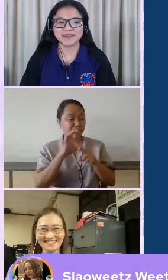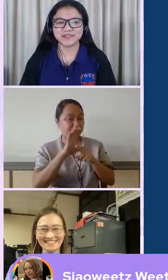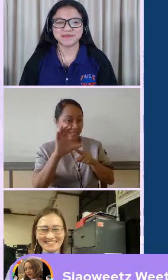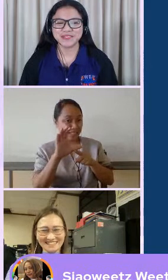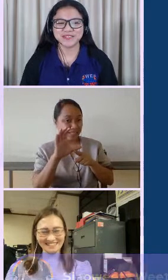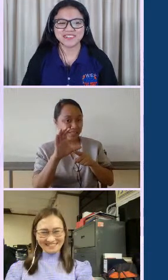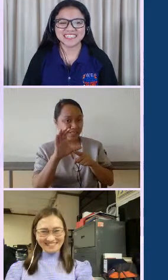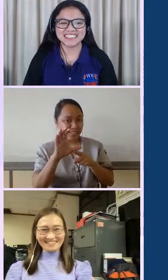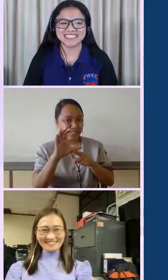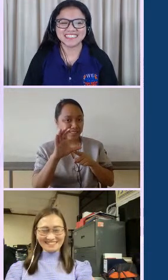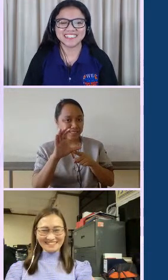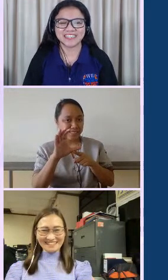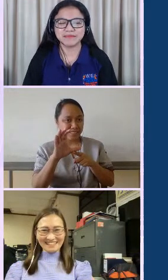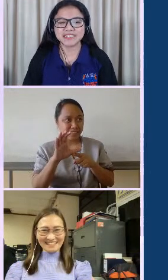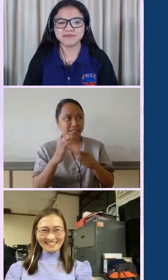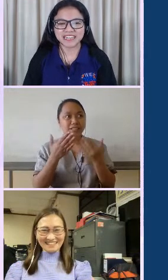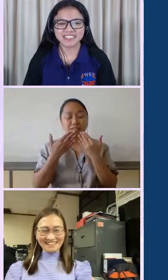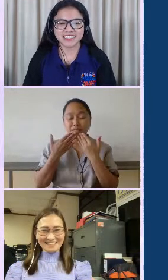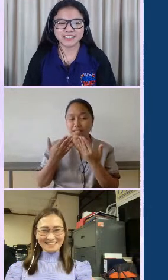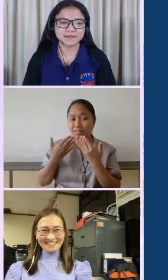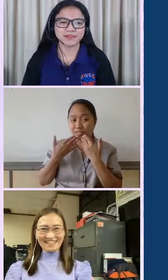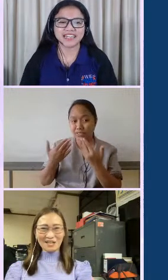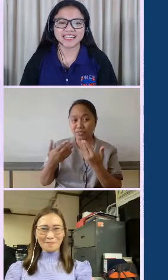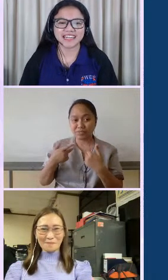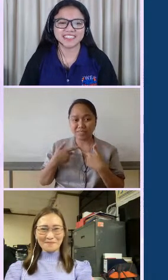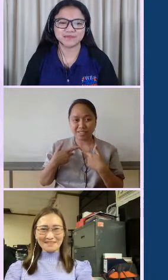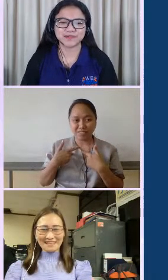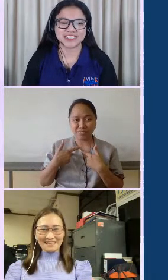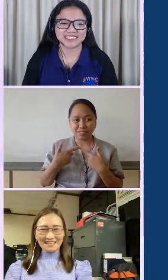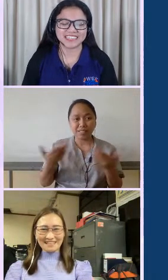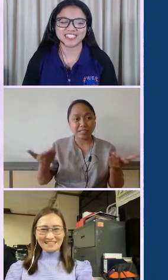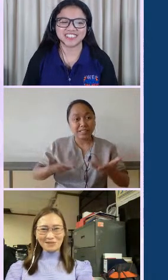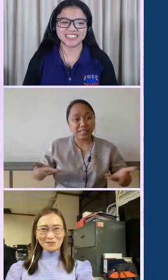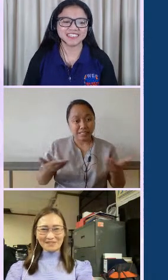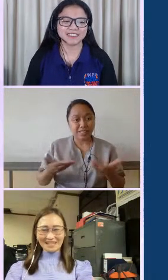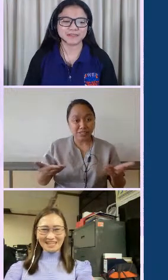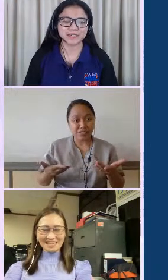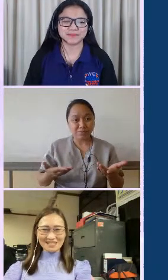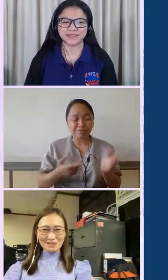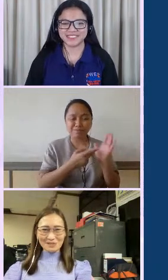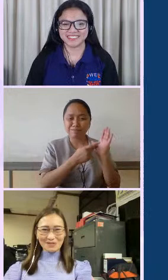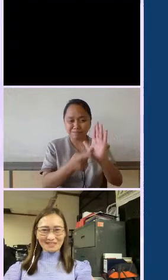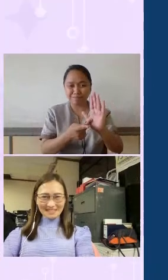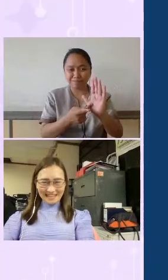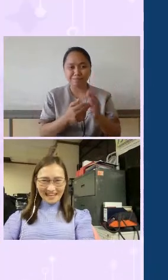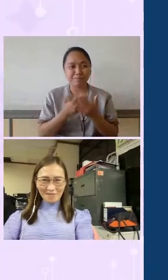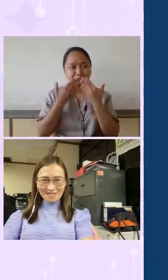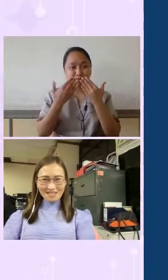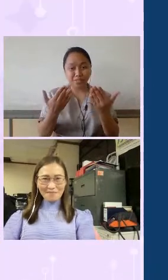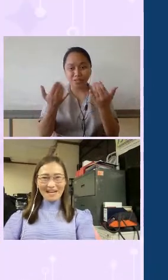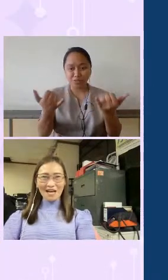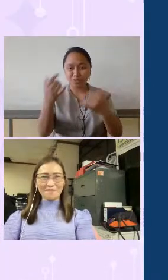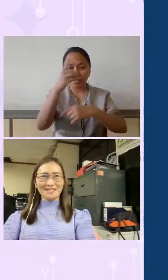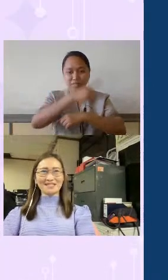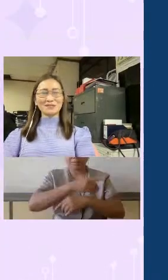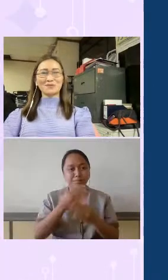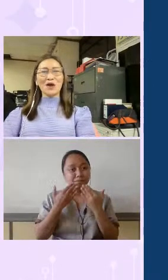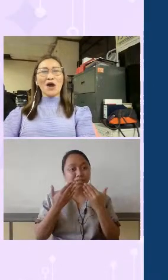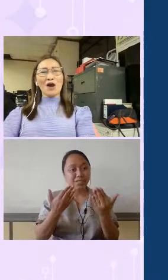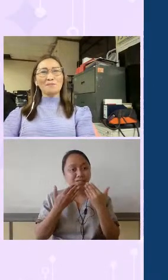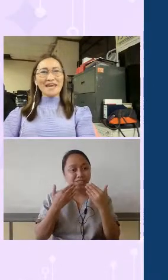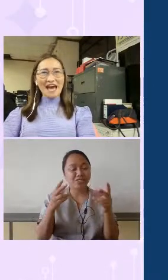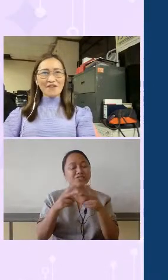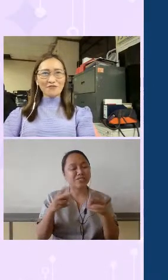Maraming salamat po sa mga taga-DOLE. Ms. Vange, ito na po yata ang inyong presentation. Take okay. it away po. Well, salamat ng marami.